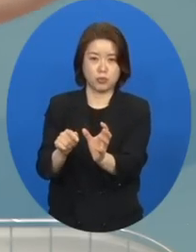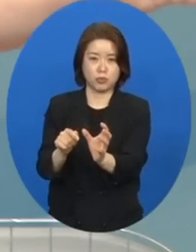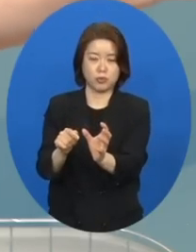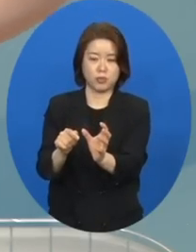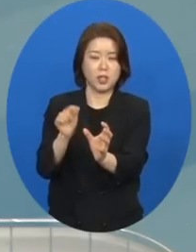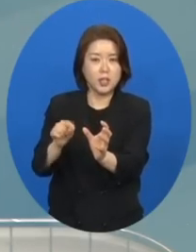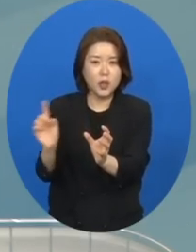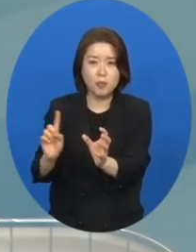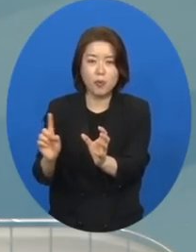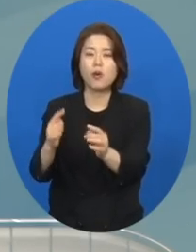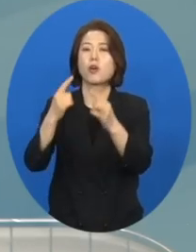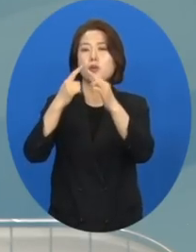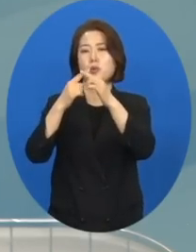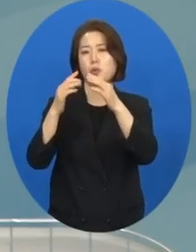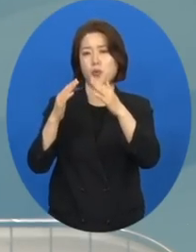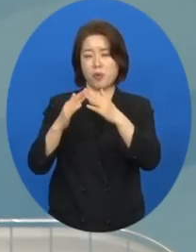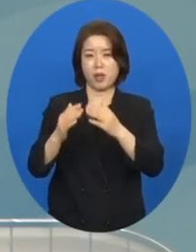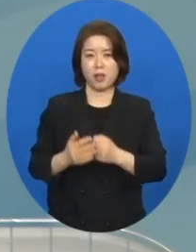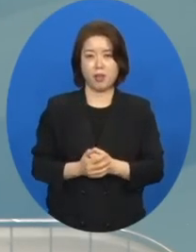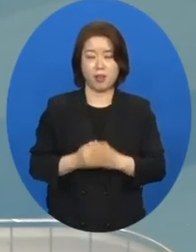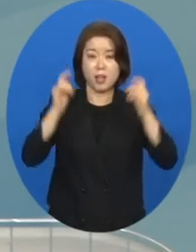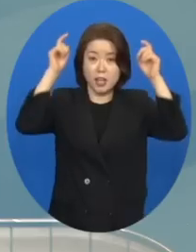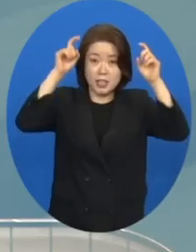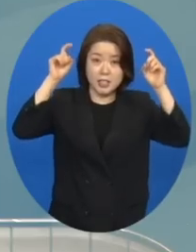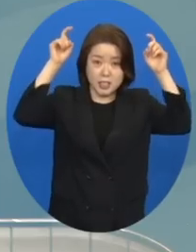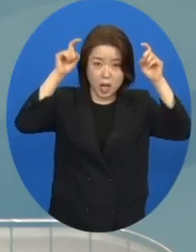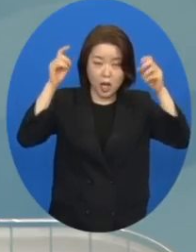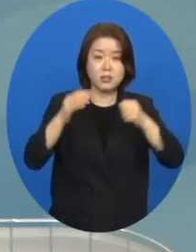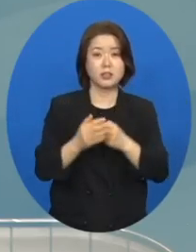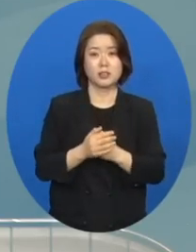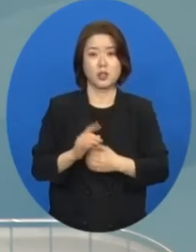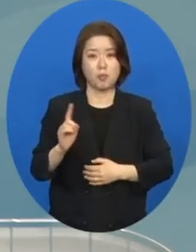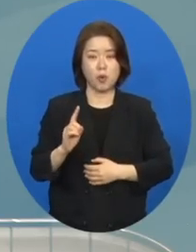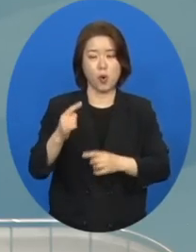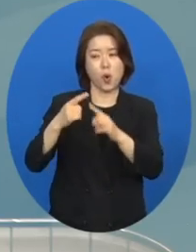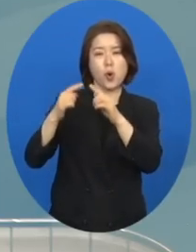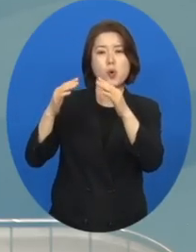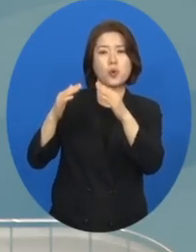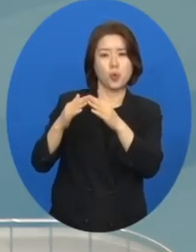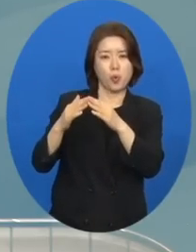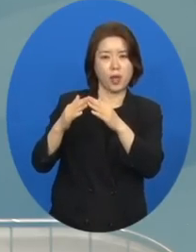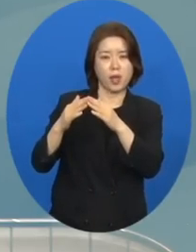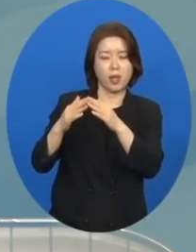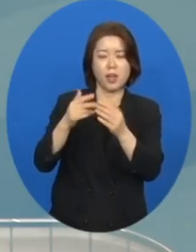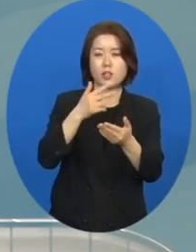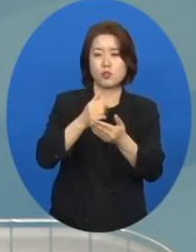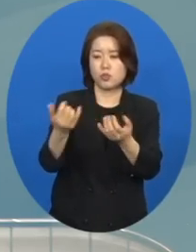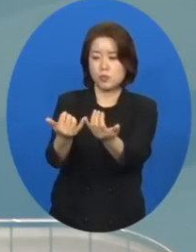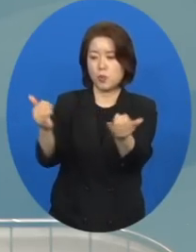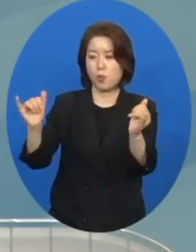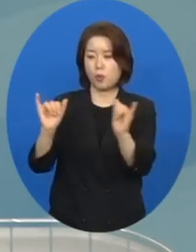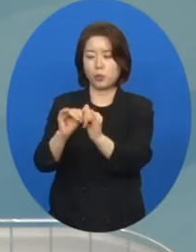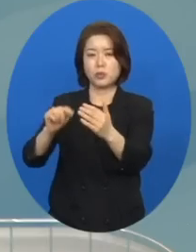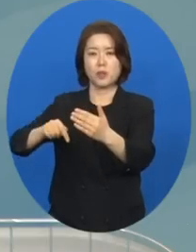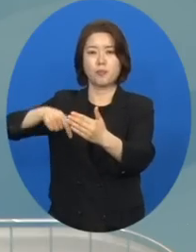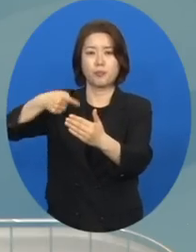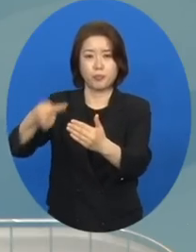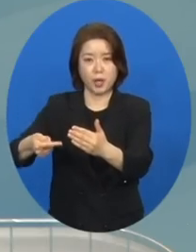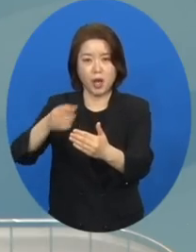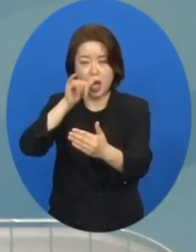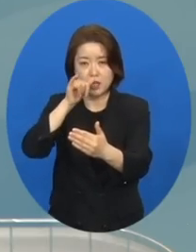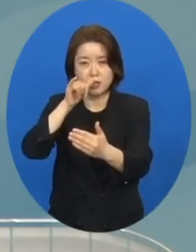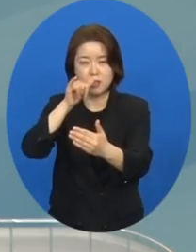교회입니다 양들은 요 바로 교회라고 하는 주님의 공동체 소속이 되어 있던 또한 특징을